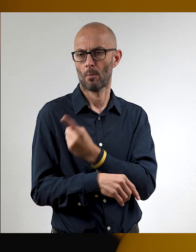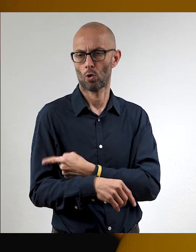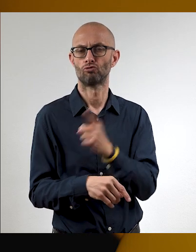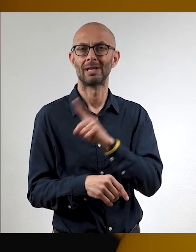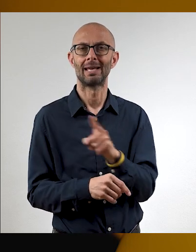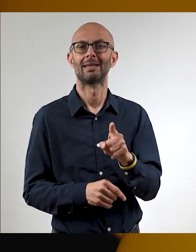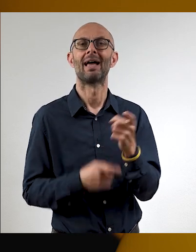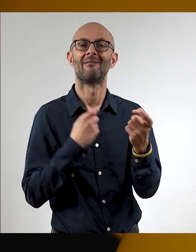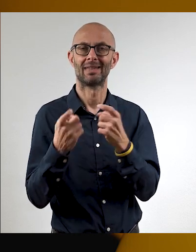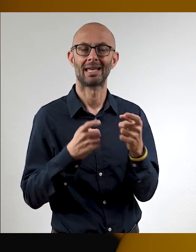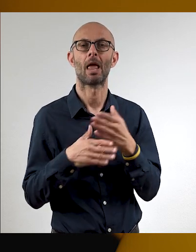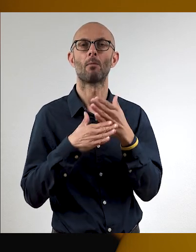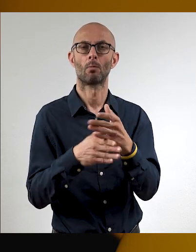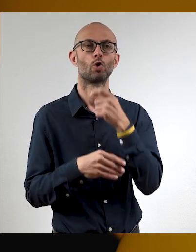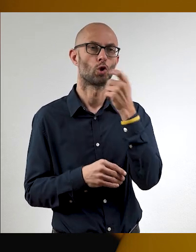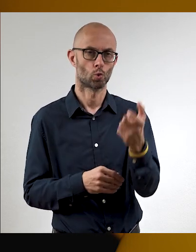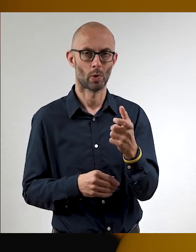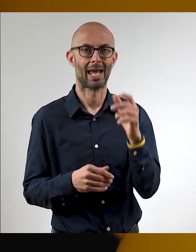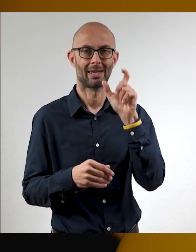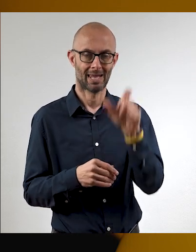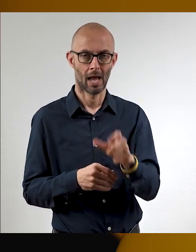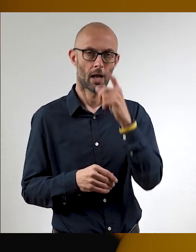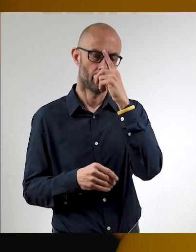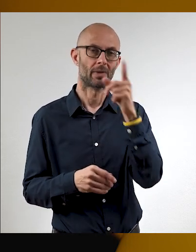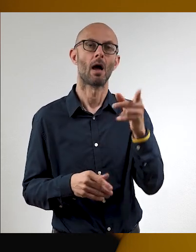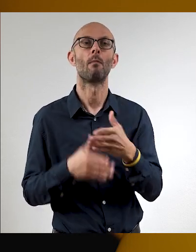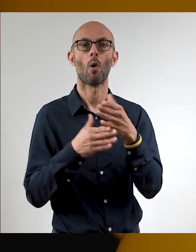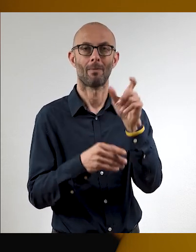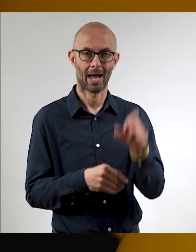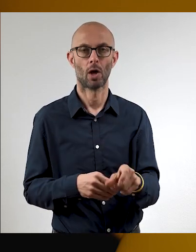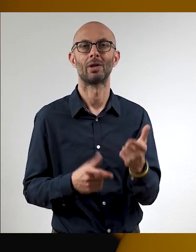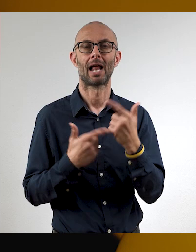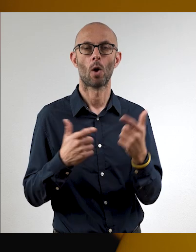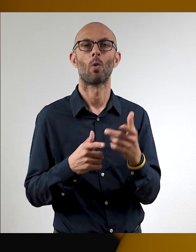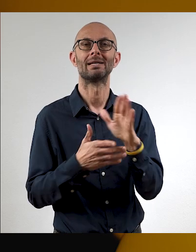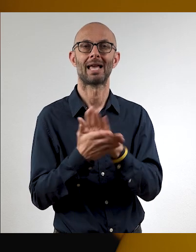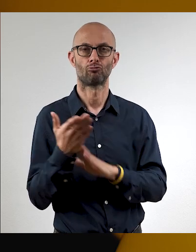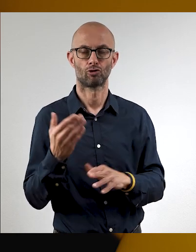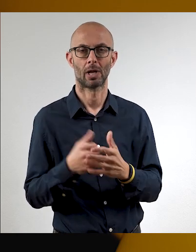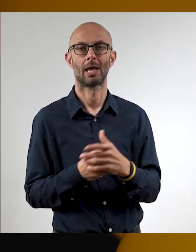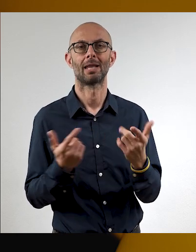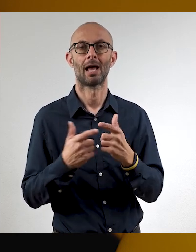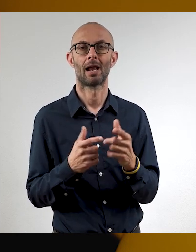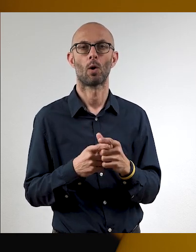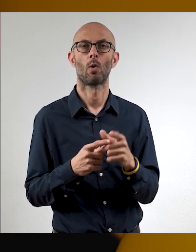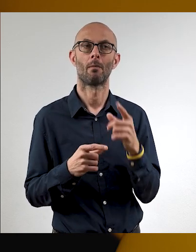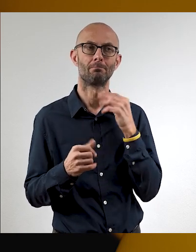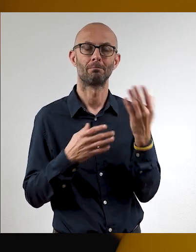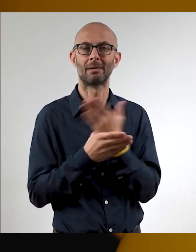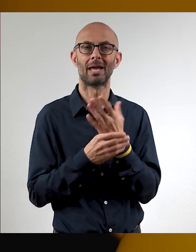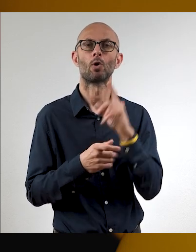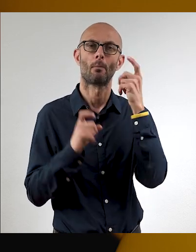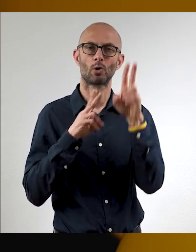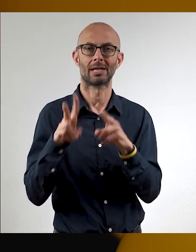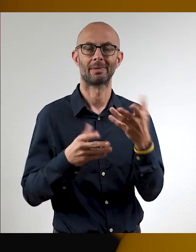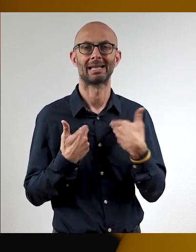tudi veri pomoči zunaj njega, ki mu pomagajo, da lahko začne, da ustrezno skrbi